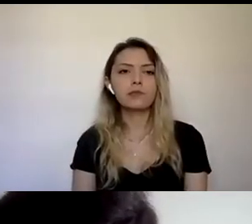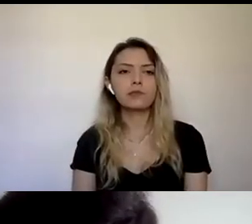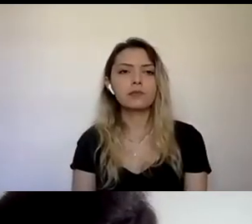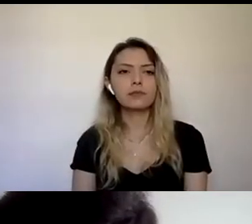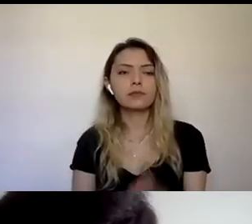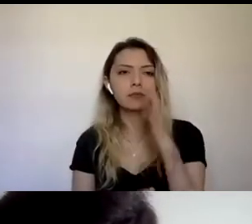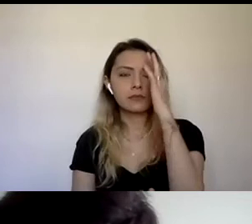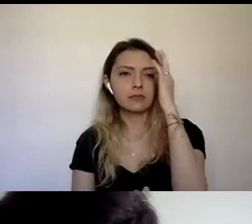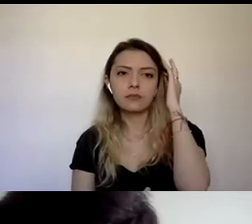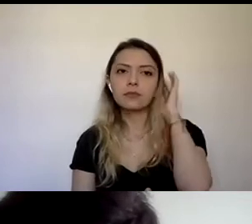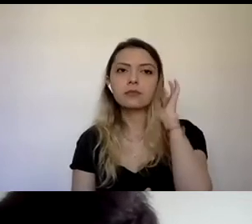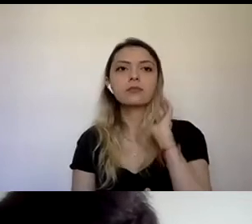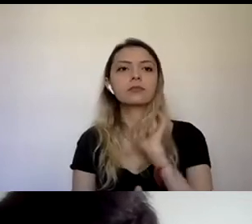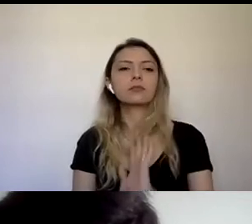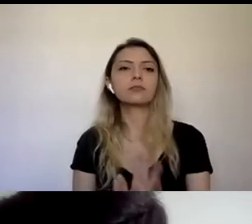Neydi?